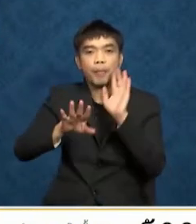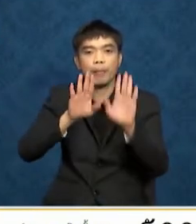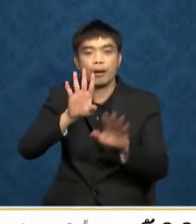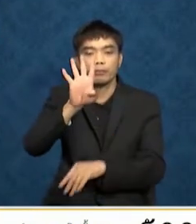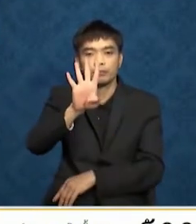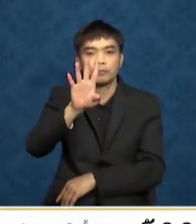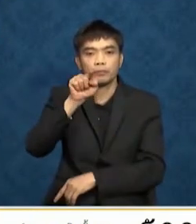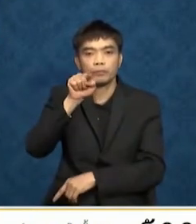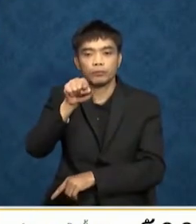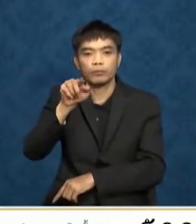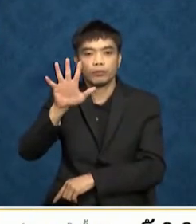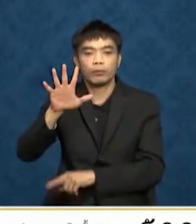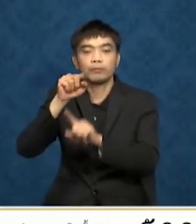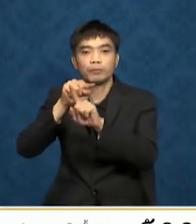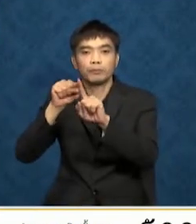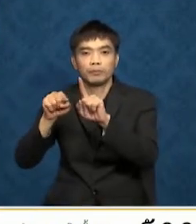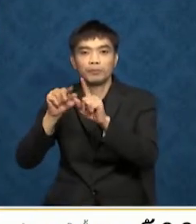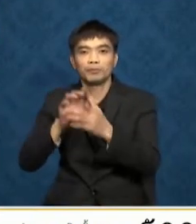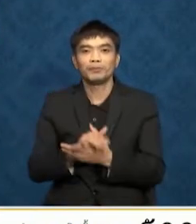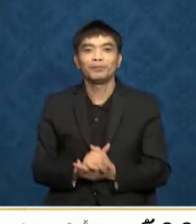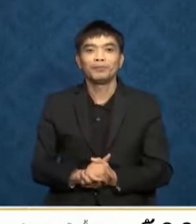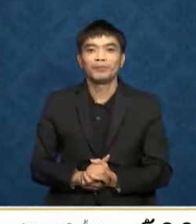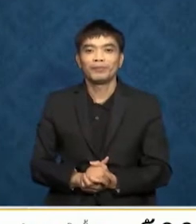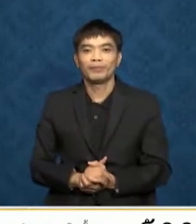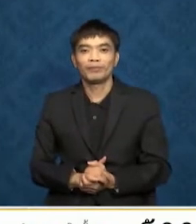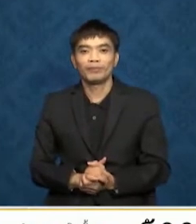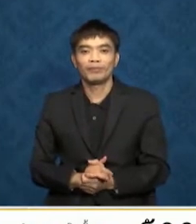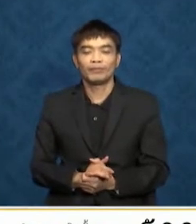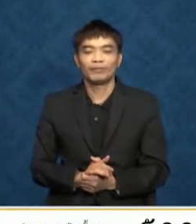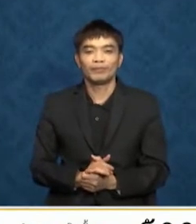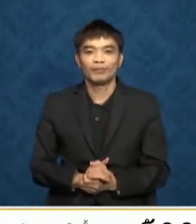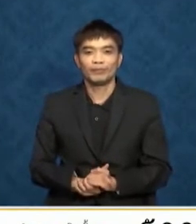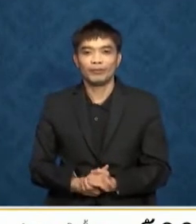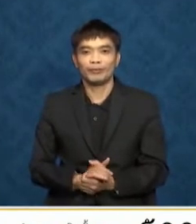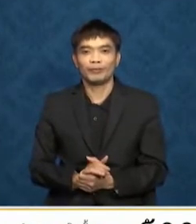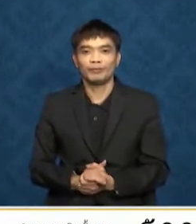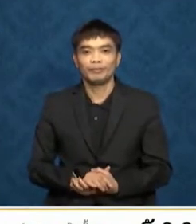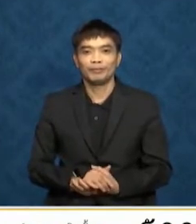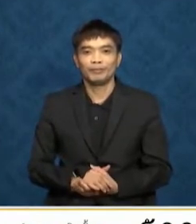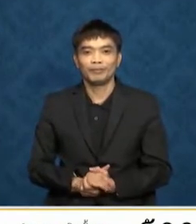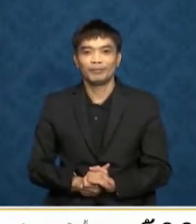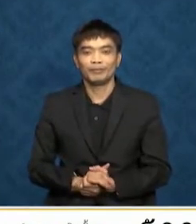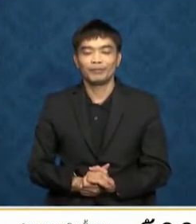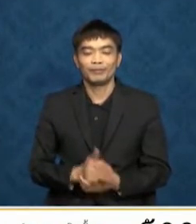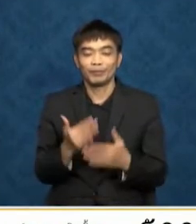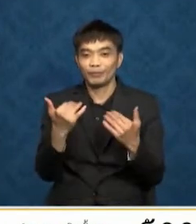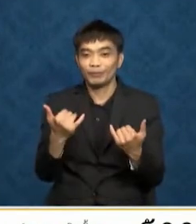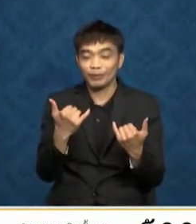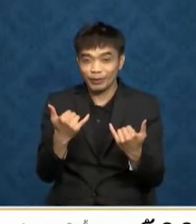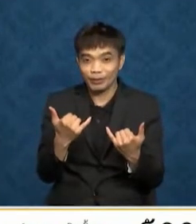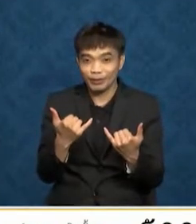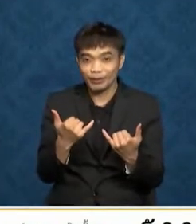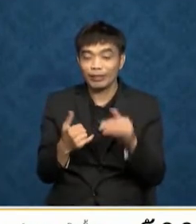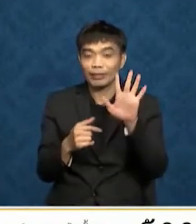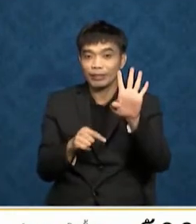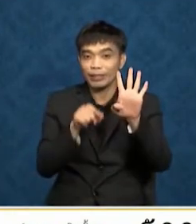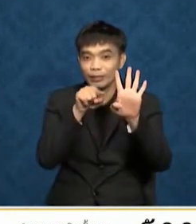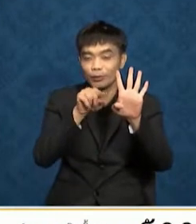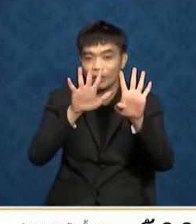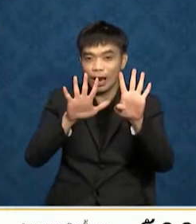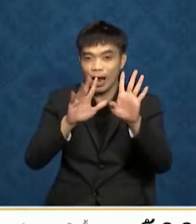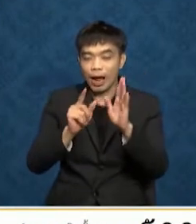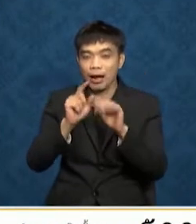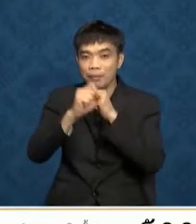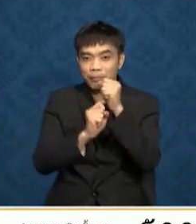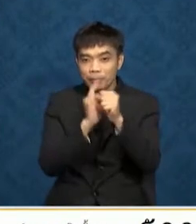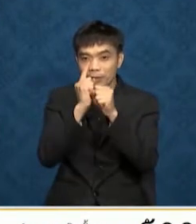ครับปีที่แล้ว4.3ปีนี้4.5 2ปีติดกันมีการกู้ชด